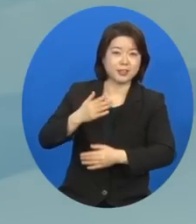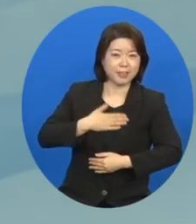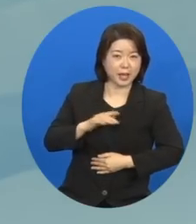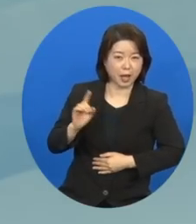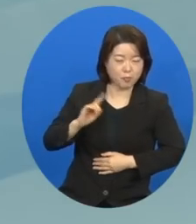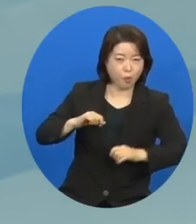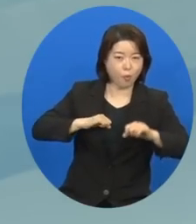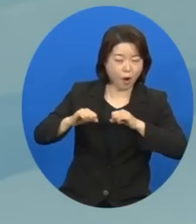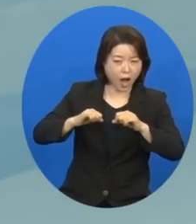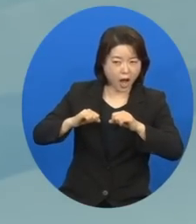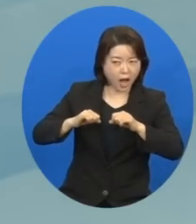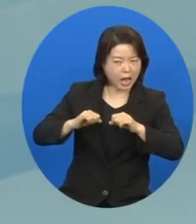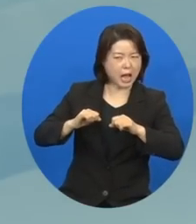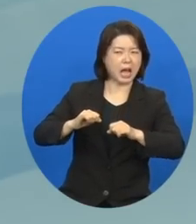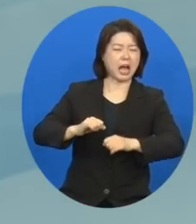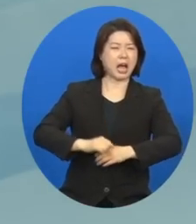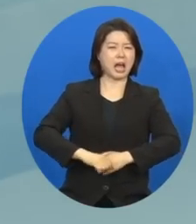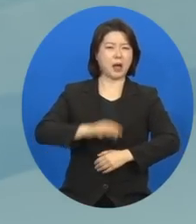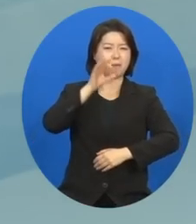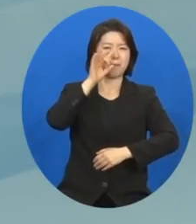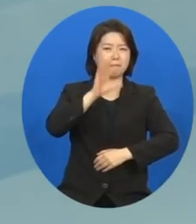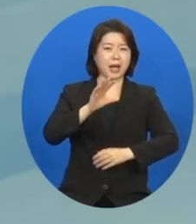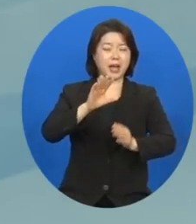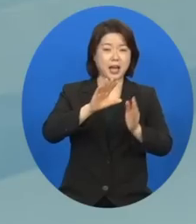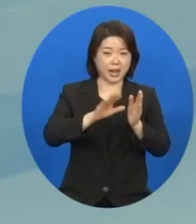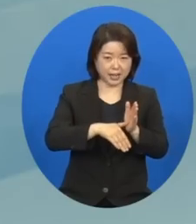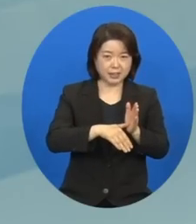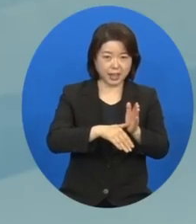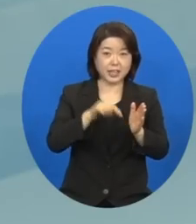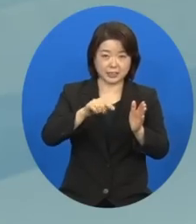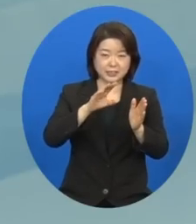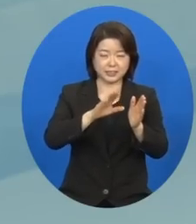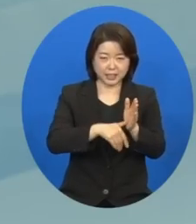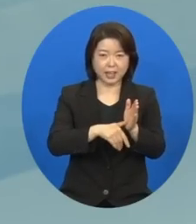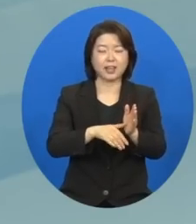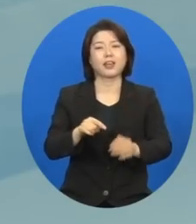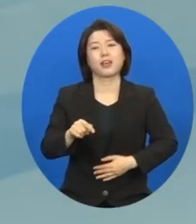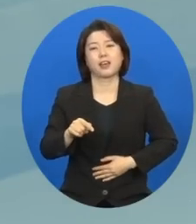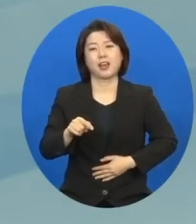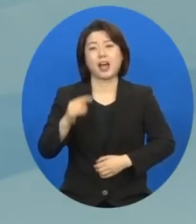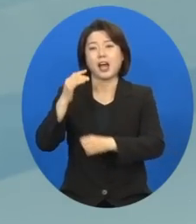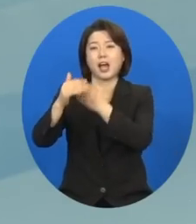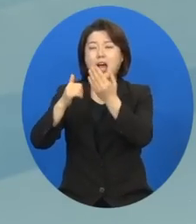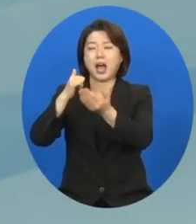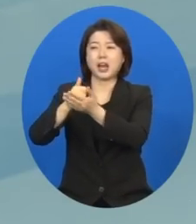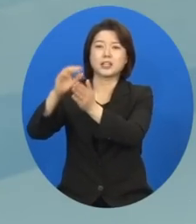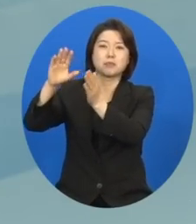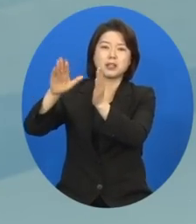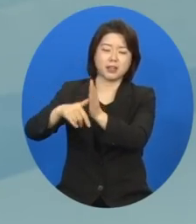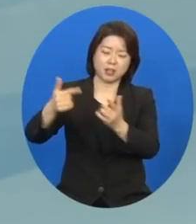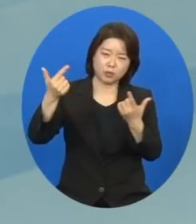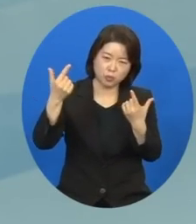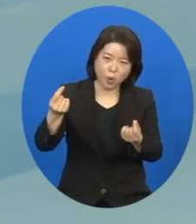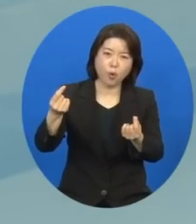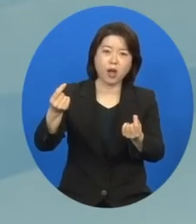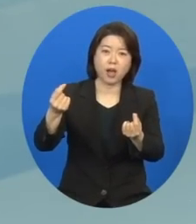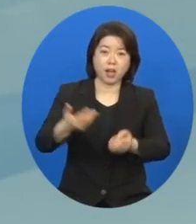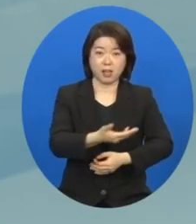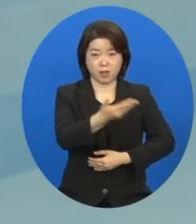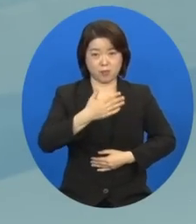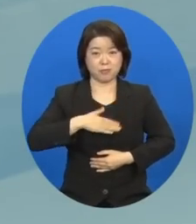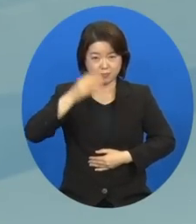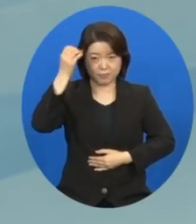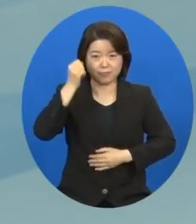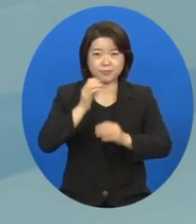할 수 없을 그때 전혀 할 수 없을 그때에 바로 그때가 하나님의 때라는 것을 여러분 아셔야